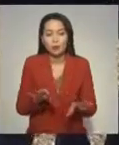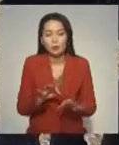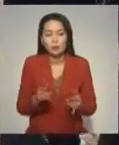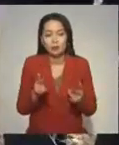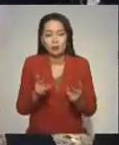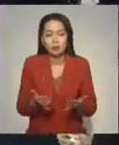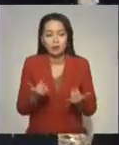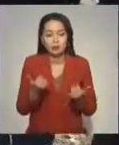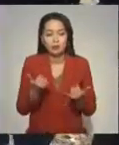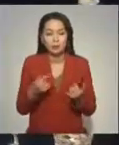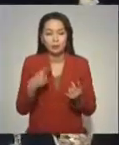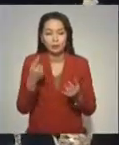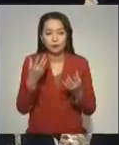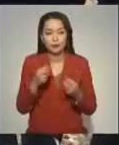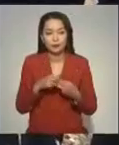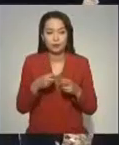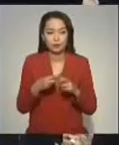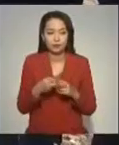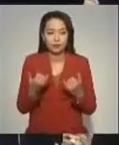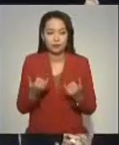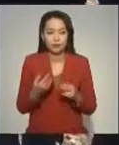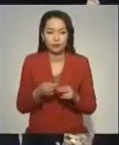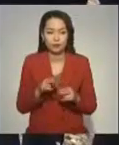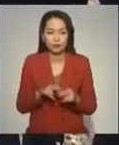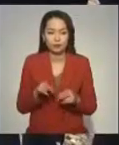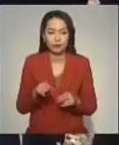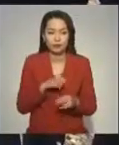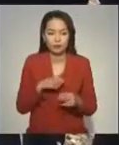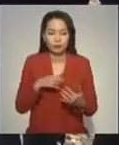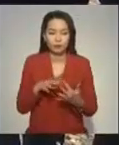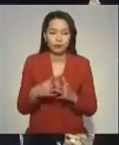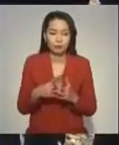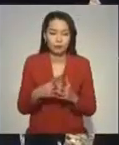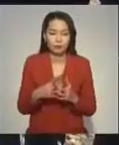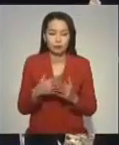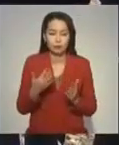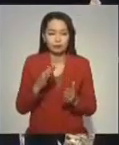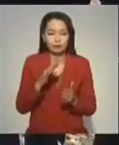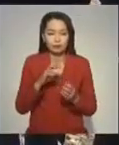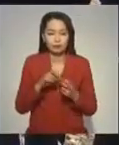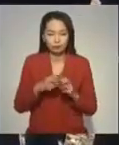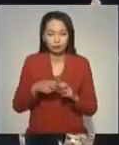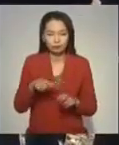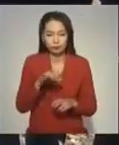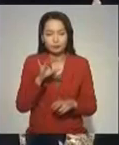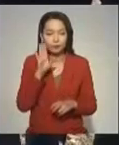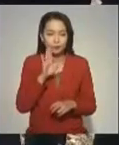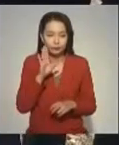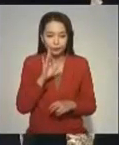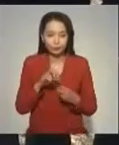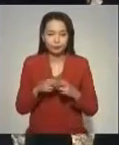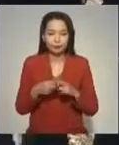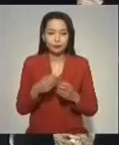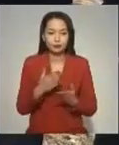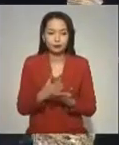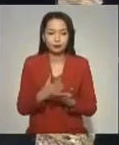На сегодняшний день у нас проблема получается проезжая часть в самом поселке и питьевая вода, Ахкулах, да? Теперь